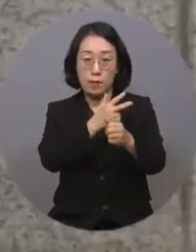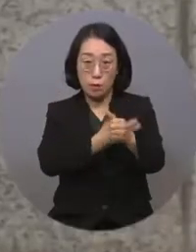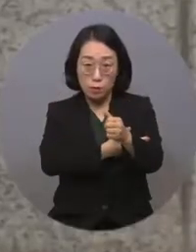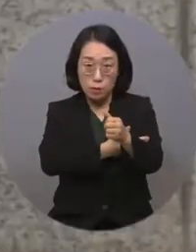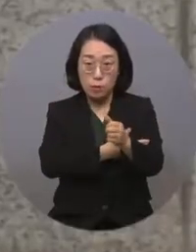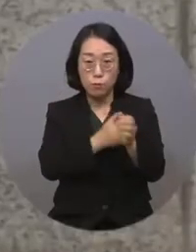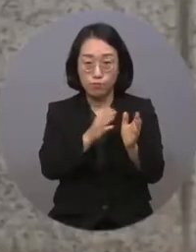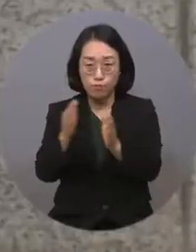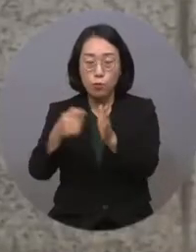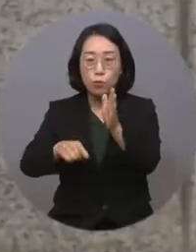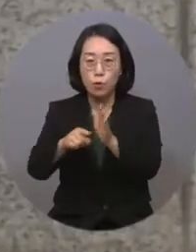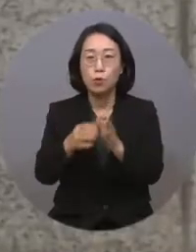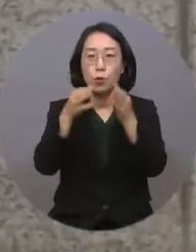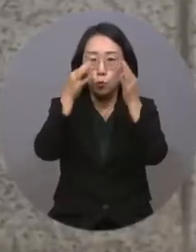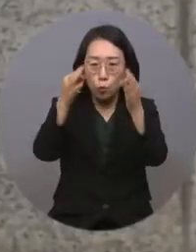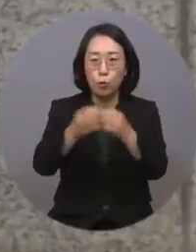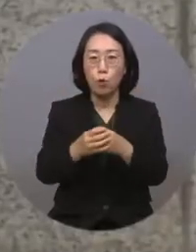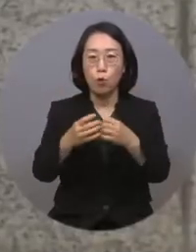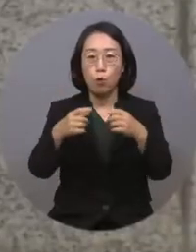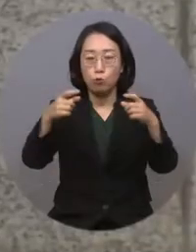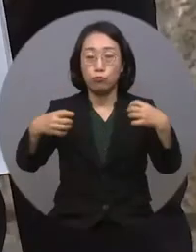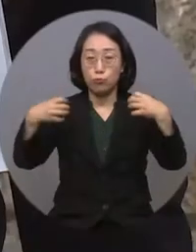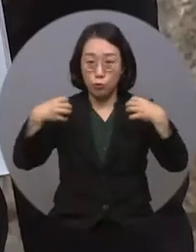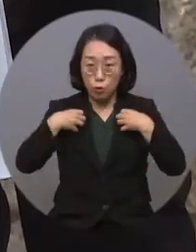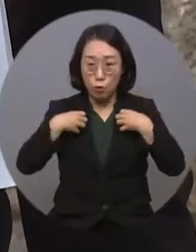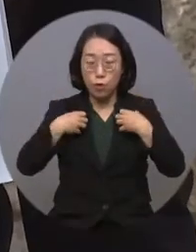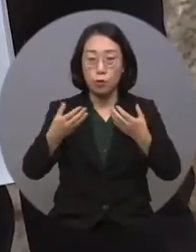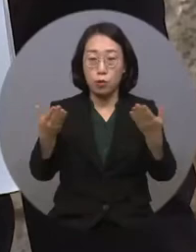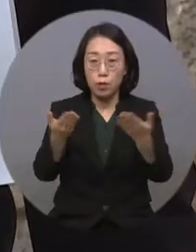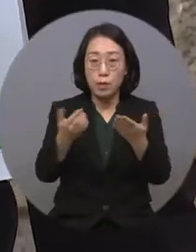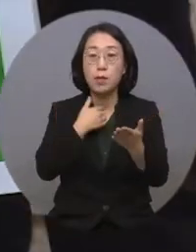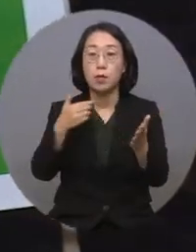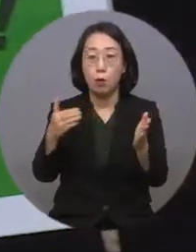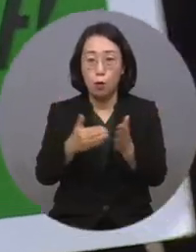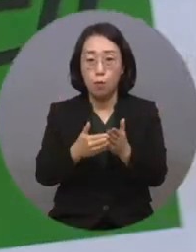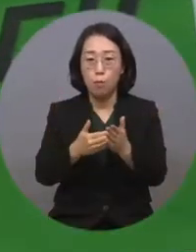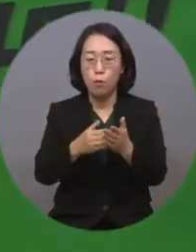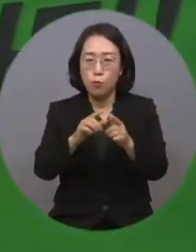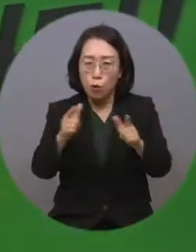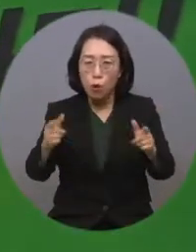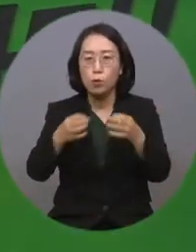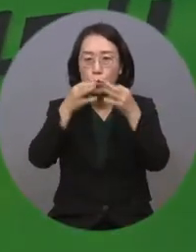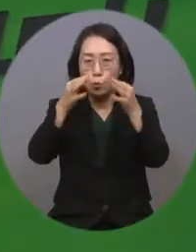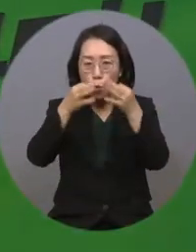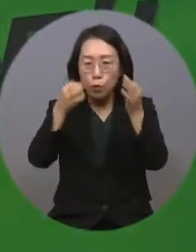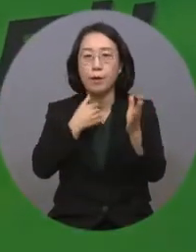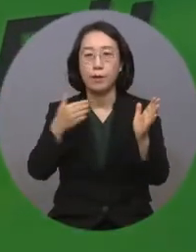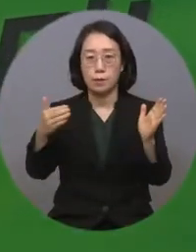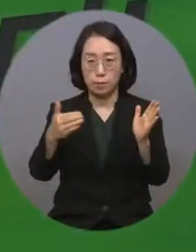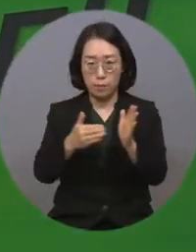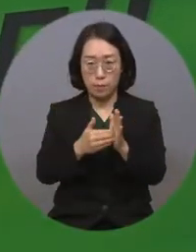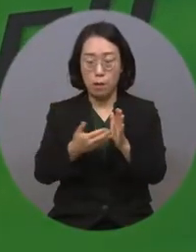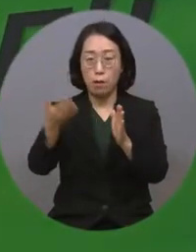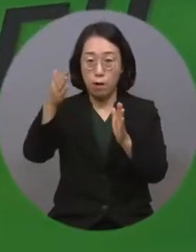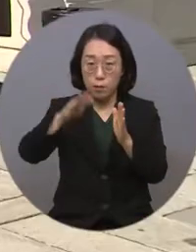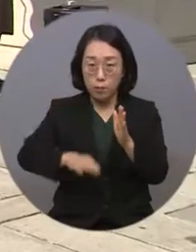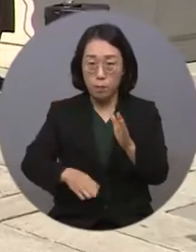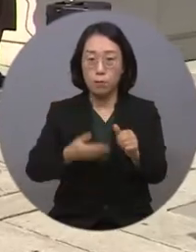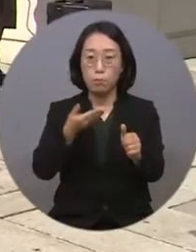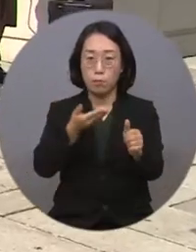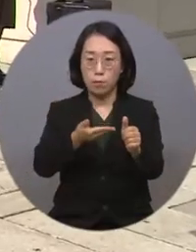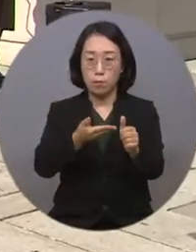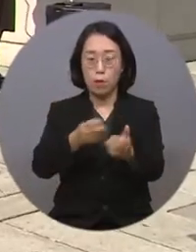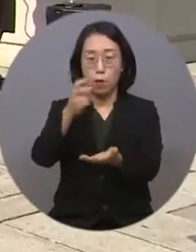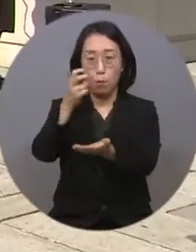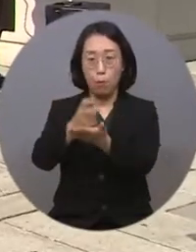능력을 갖추기 위해 구청 등에서 복지 관련 업무를 하는 등 여러 노력을 이어왔습니다. 하지만 A씨는